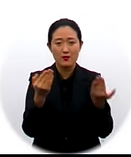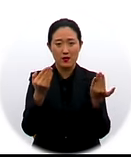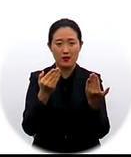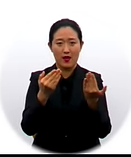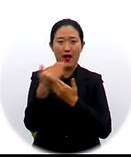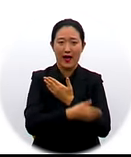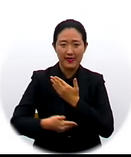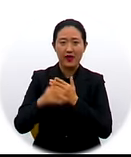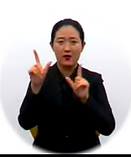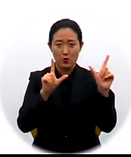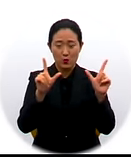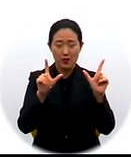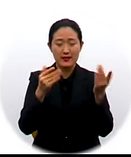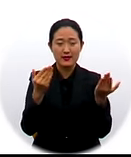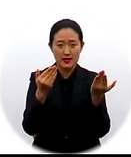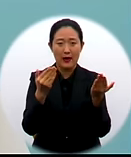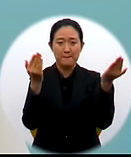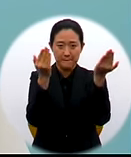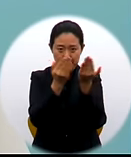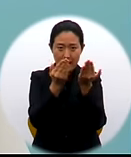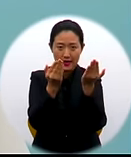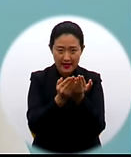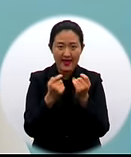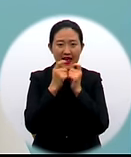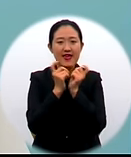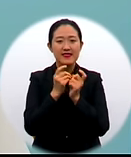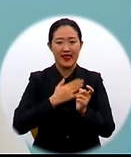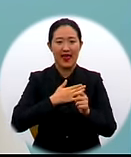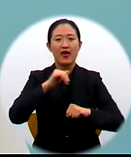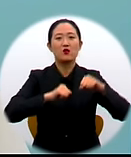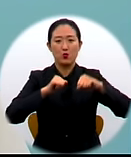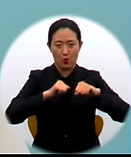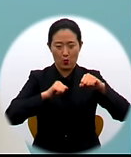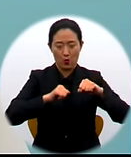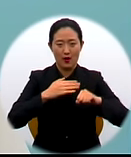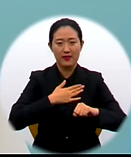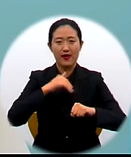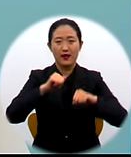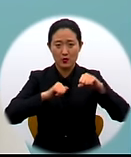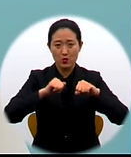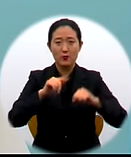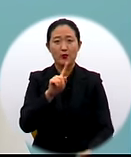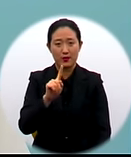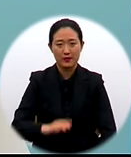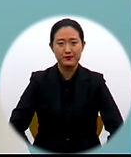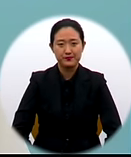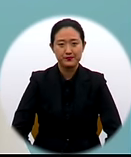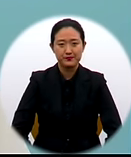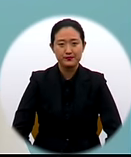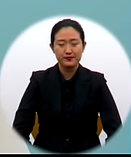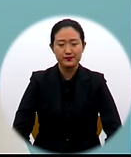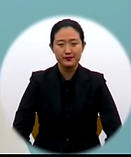수행에 적합한 개인의 행동 특성을 의미합니다. 개인의 행동 특성이 뭐냐? 자, 우리 아이를 떠올려보죠. 얘를 공부를 시켜야